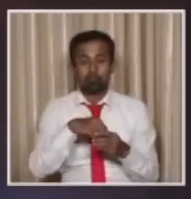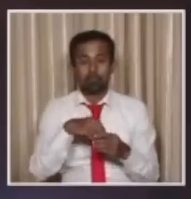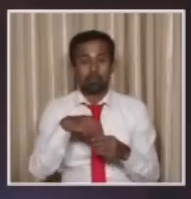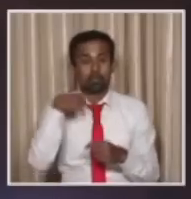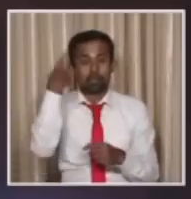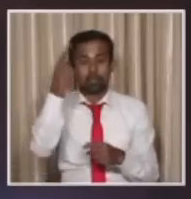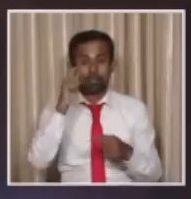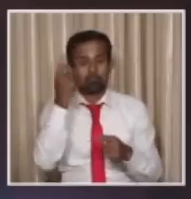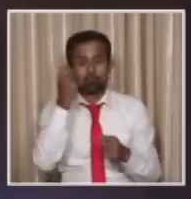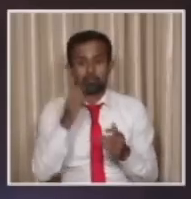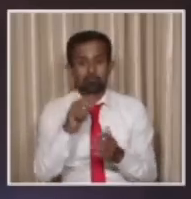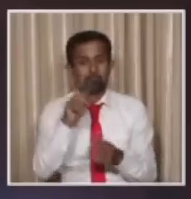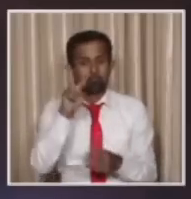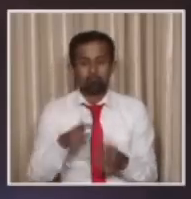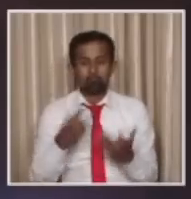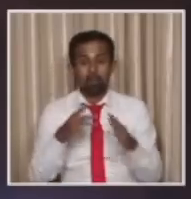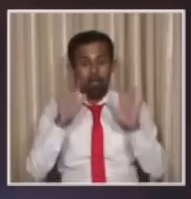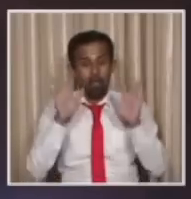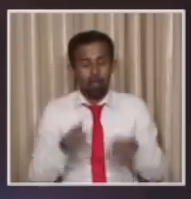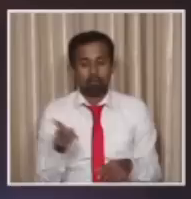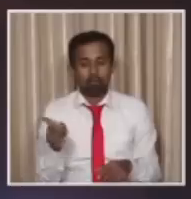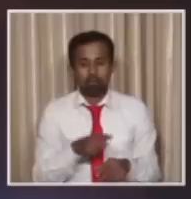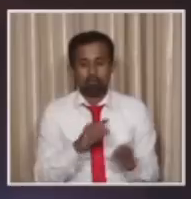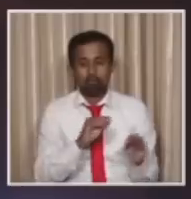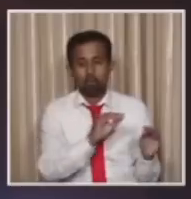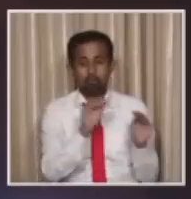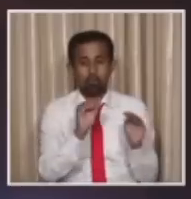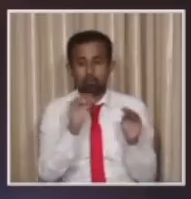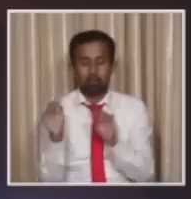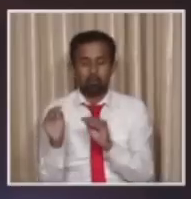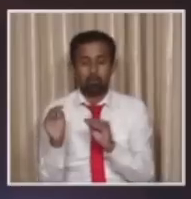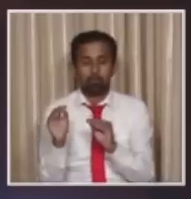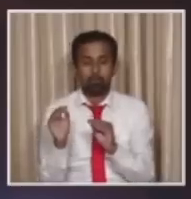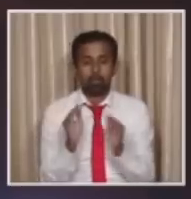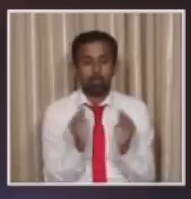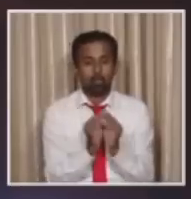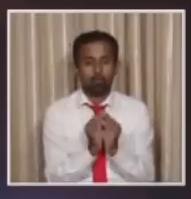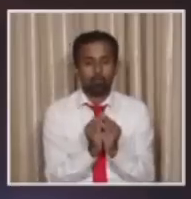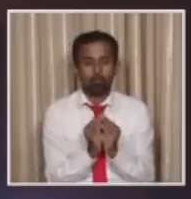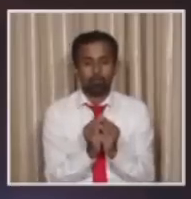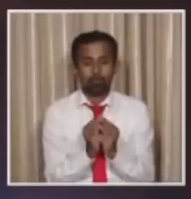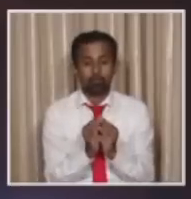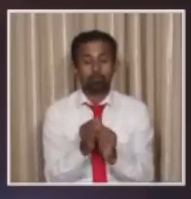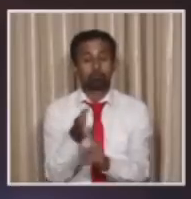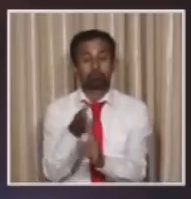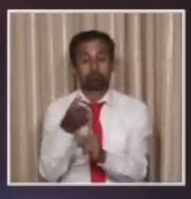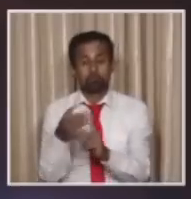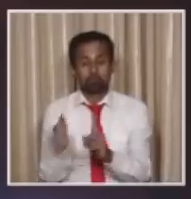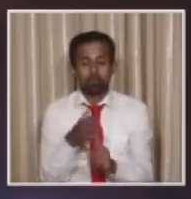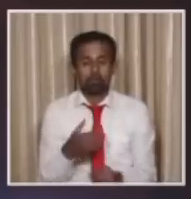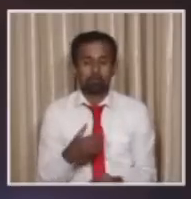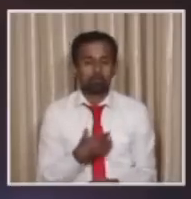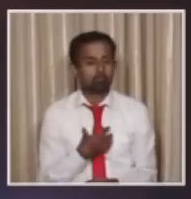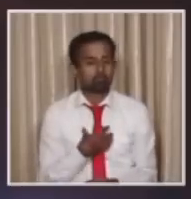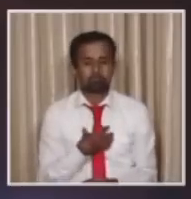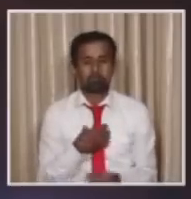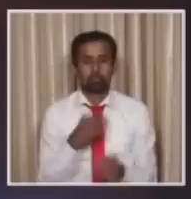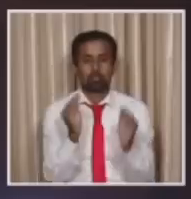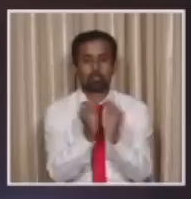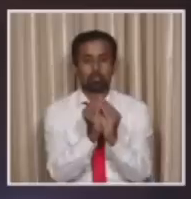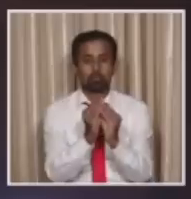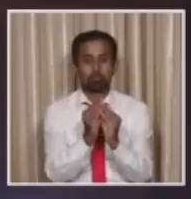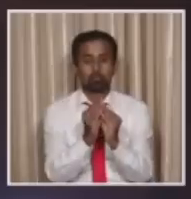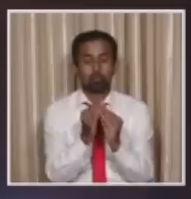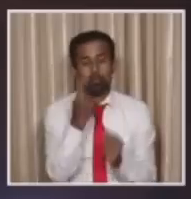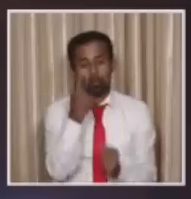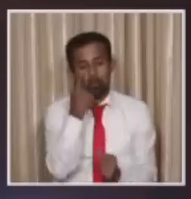ෂුවර් නැත්තම් අන්තිම දවස දක්වාම ඒක ටෙස්ට් කරනවා. ඒක පෝට්ටුවේ කට්ටියත් හොඳට අඳනවා. අපිට කනගාටුයි මේ පෝට්ටුවේ ජේසු